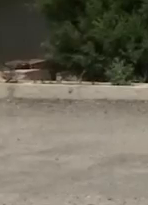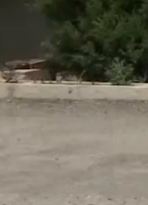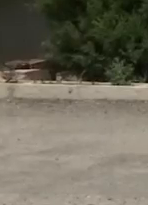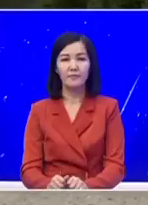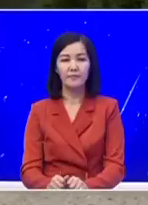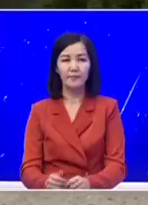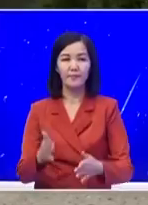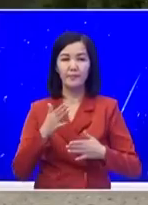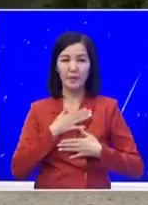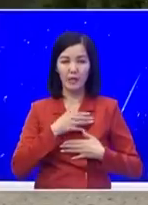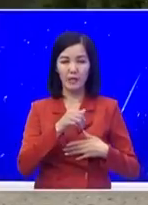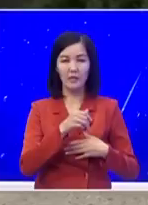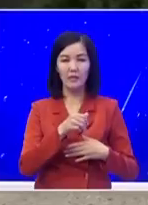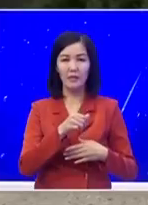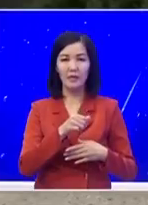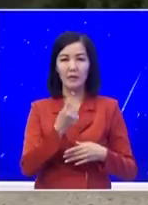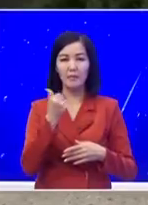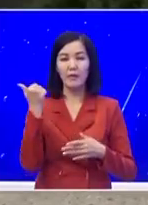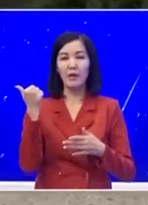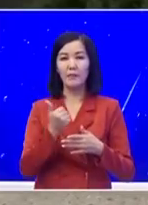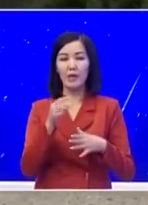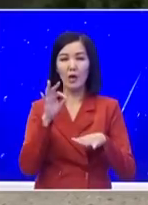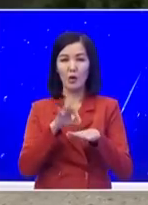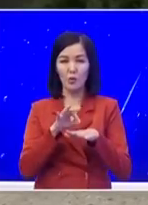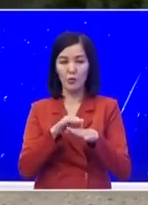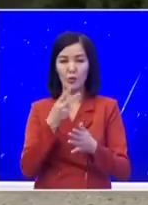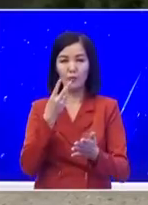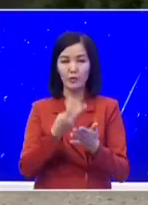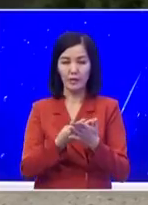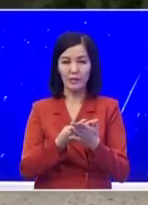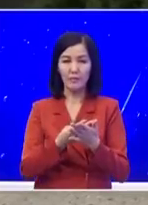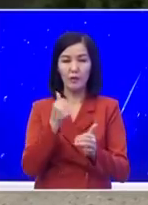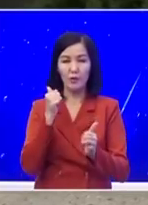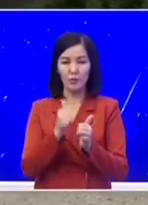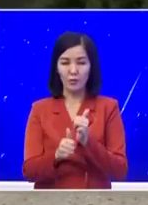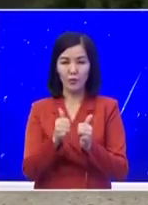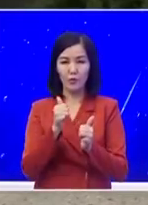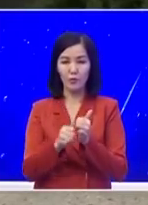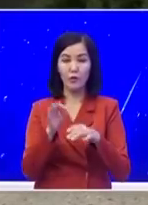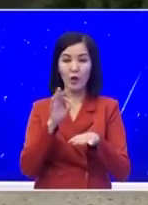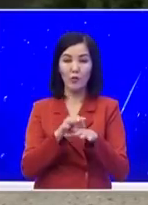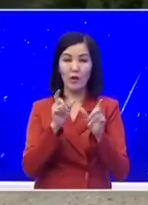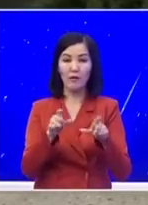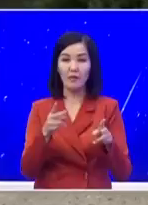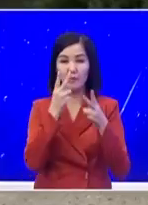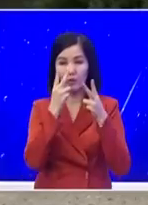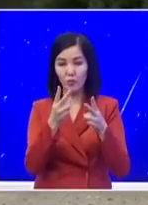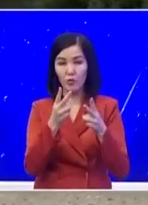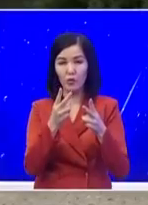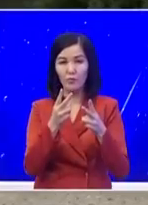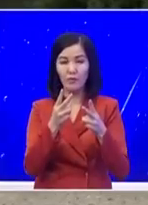Мен өзім бір апта ауруханада жатып шықтым. Енді ауруханада жатқан кезде күнде енді ауырып жатқан, қиналып жатқан адамдарды